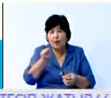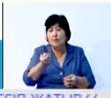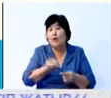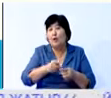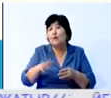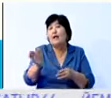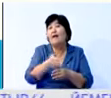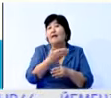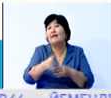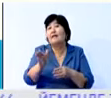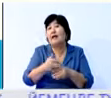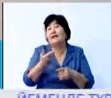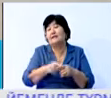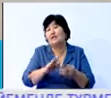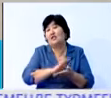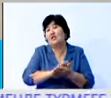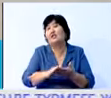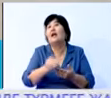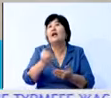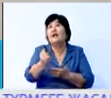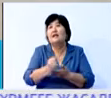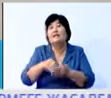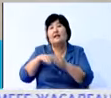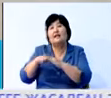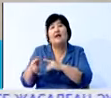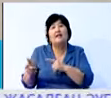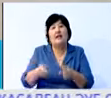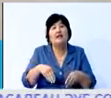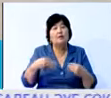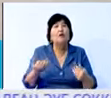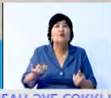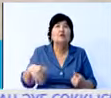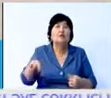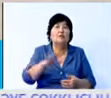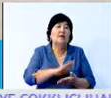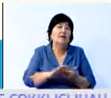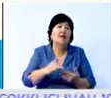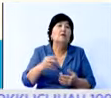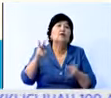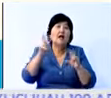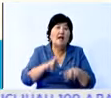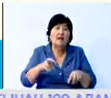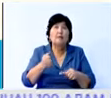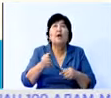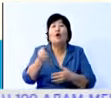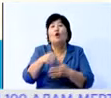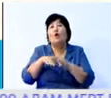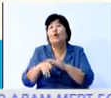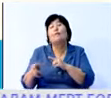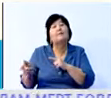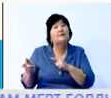осын тазалыққа, кондицияға жеткізіп, складқа құюға дайындық береді. Содан кейін құя береміз. Оның лаборанттары бар, қоймалар бізде дайын,